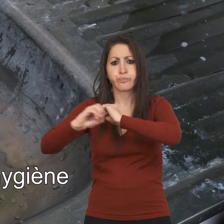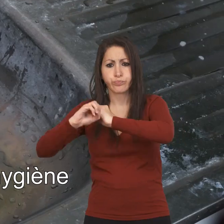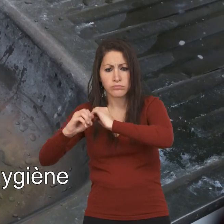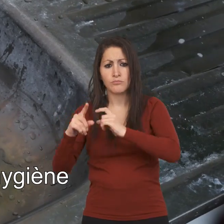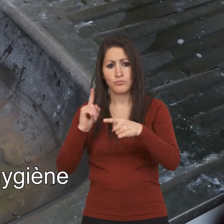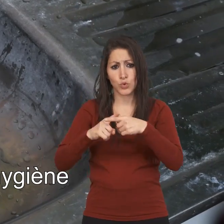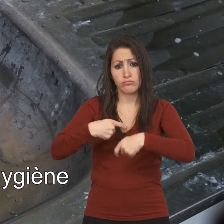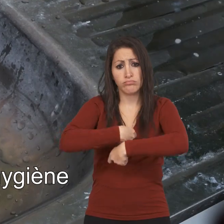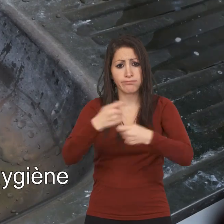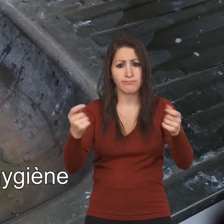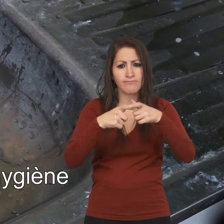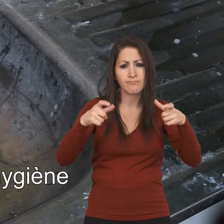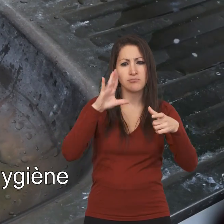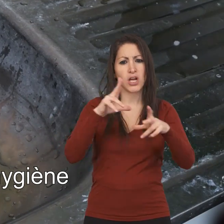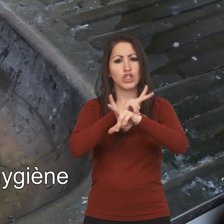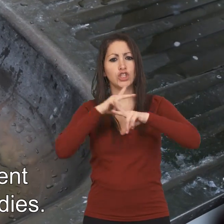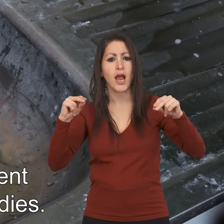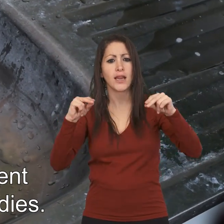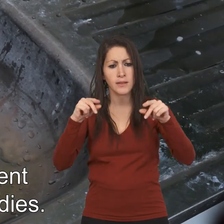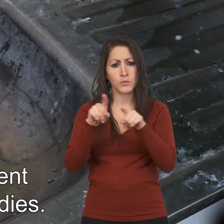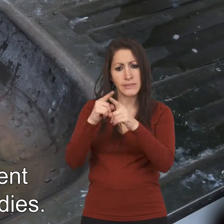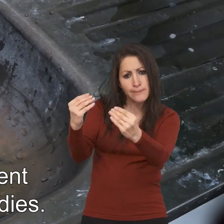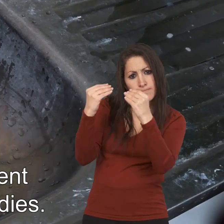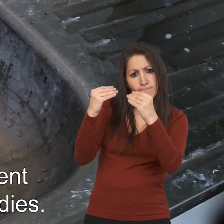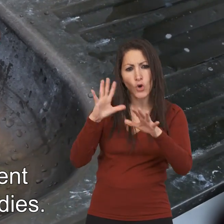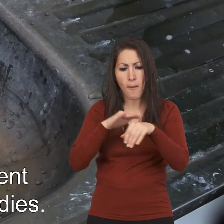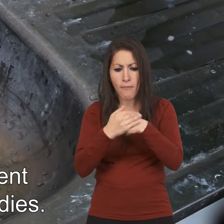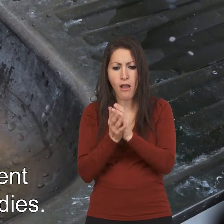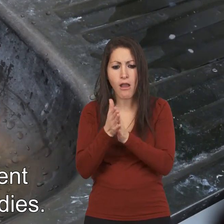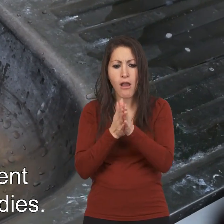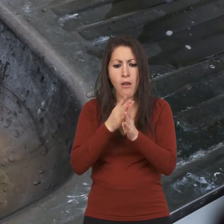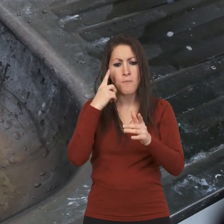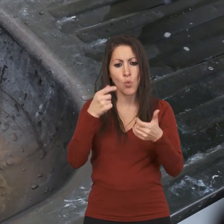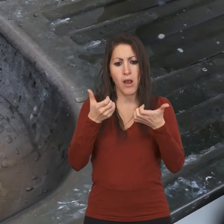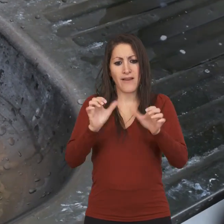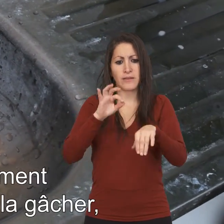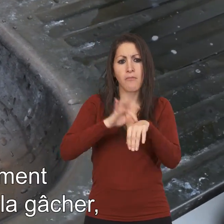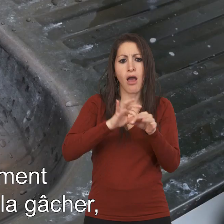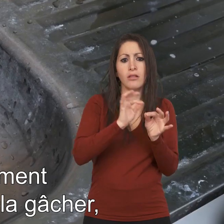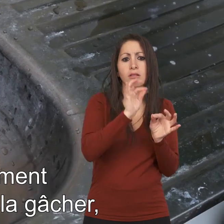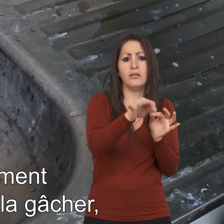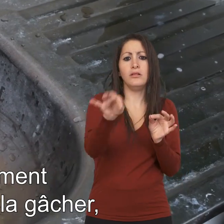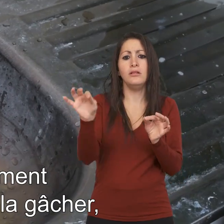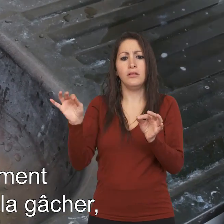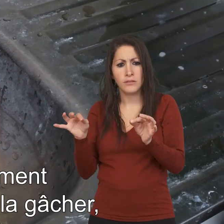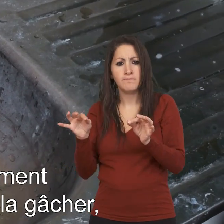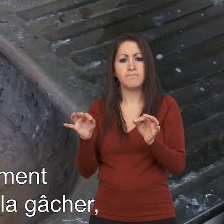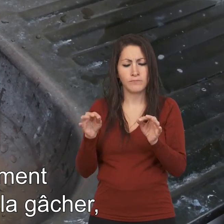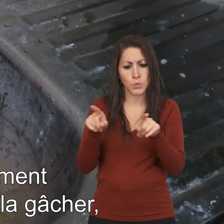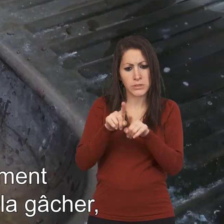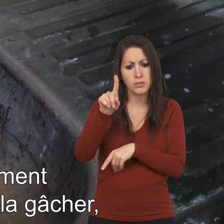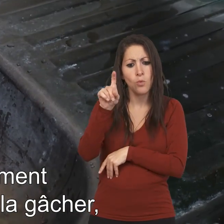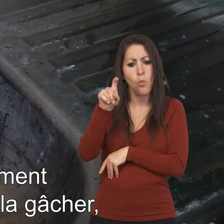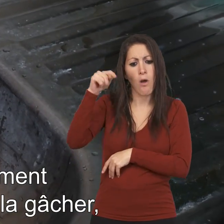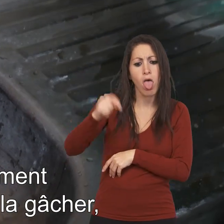Ils ont distribué des kits d'hygiène et nous ont montré des gestes qui empêchent de transmettre des maladies. On nous a expliqué comment bien utiliser